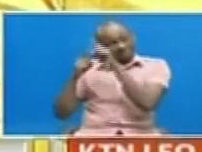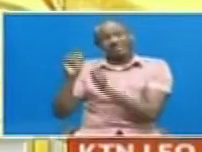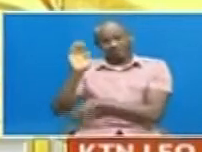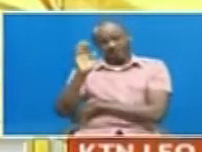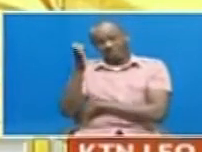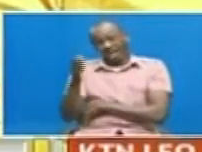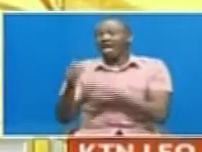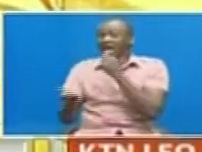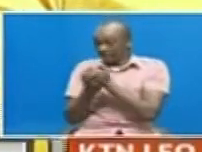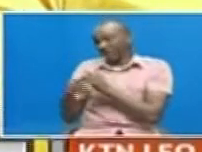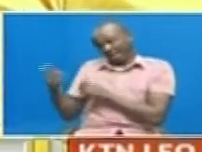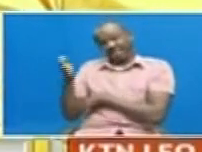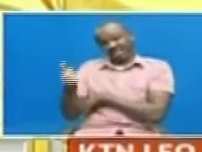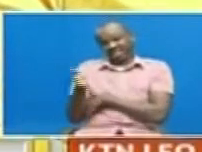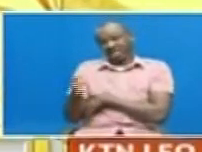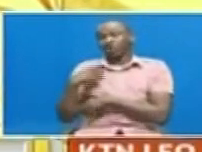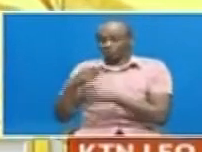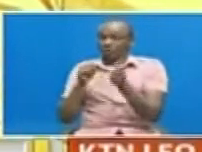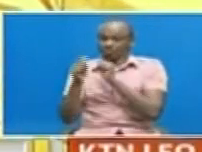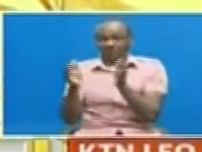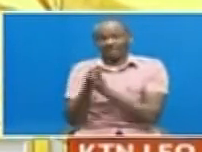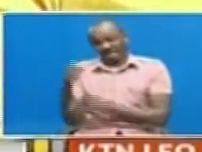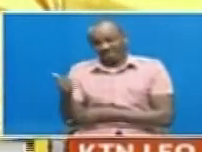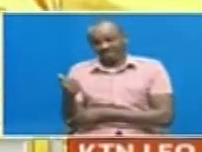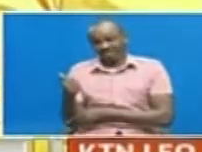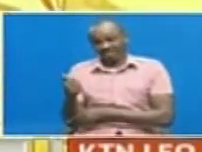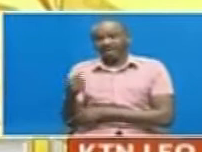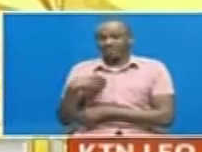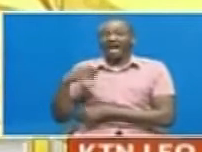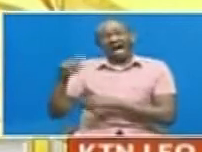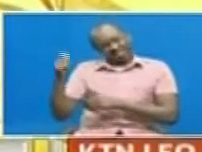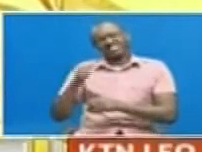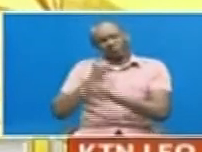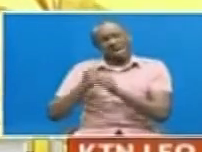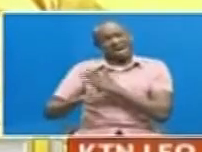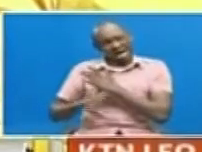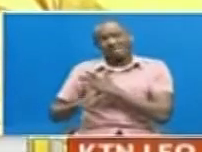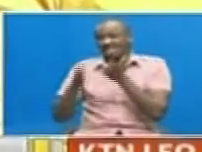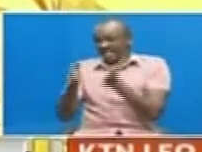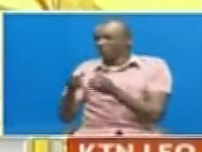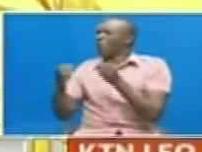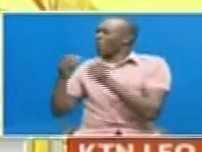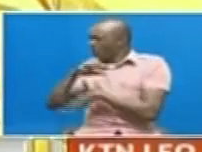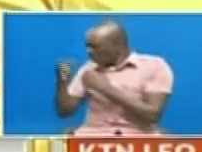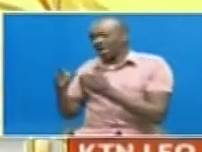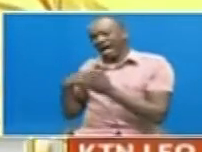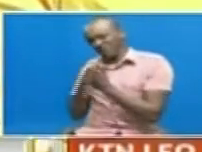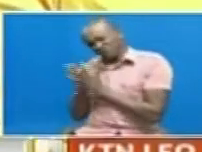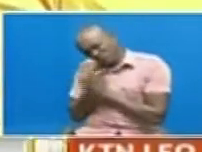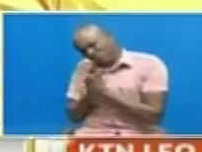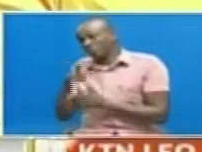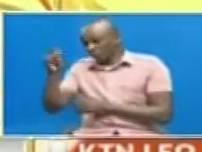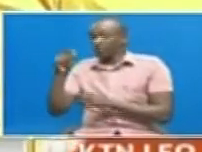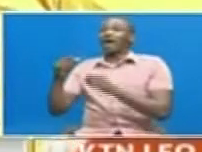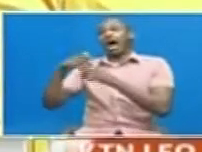kule imesaidia wenzao sana, haswa katika haya mashindano. Na imefanya wengine wametia bidii, manake kwa sasa kila mtu ako na hiyo ari ya kwenda kucheza